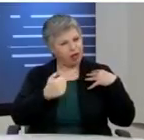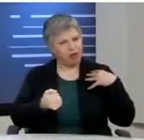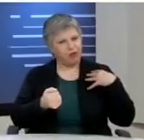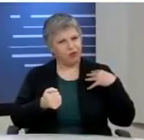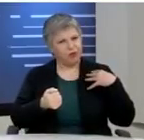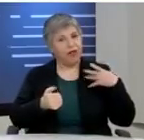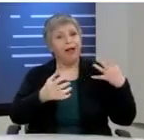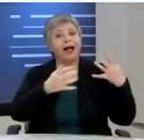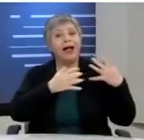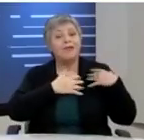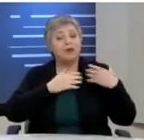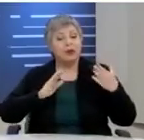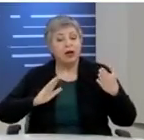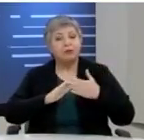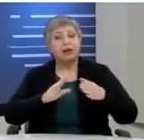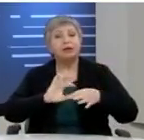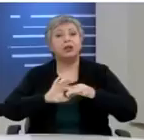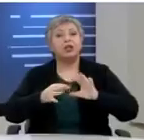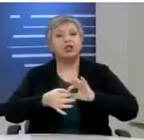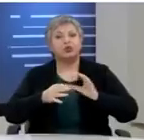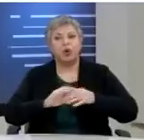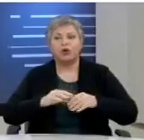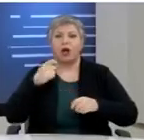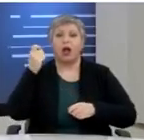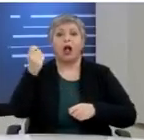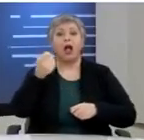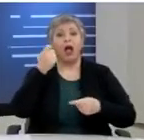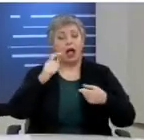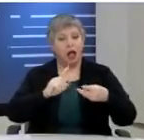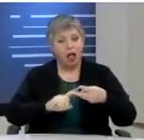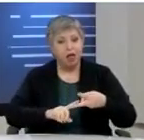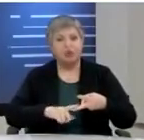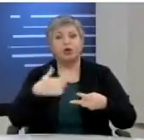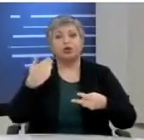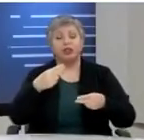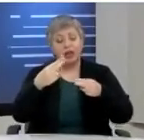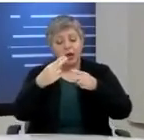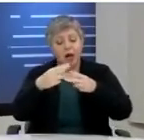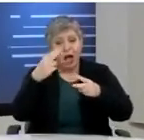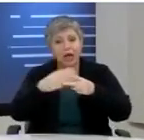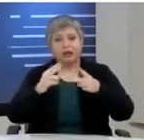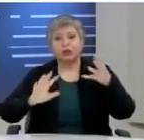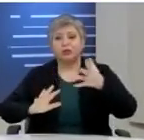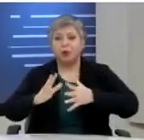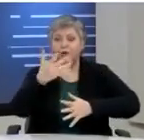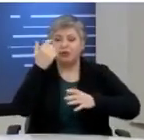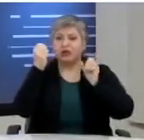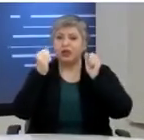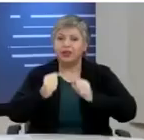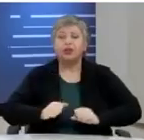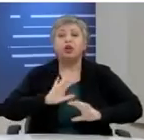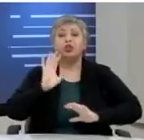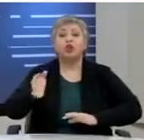απέναντι στην ιστορία, ευθύνη απέναντι στο έθνος, ευθύνη απέναντι και στις αξίες μας και στις προοδευτικές θέσεις μας και στις όσα